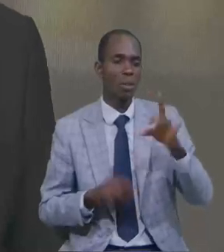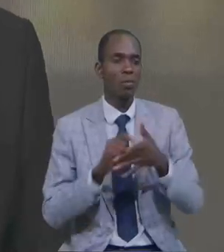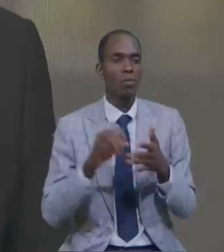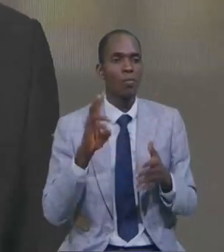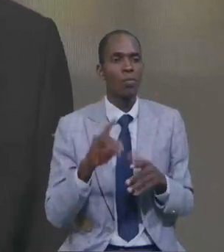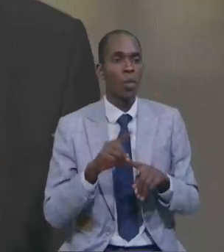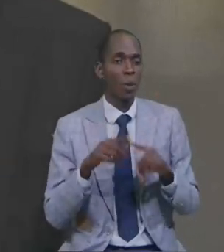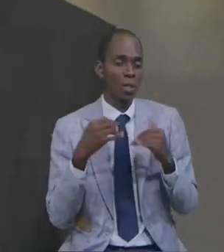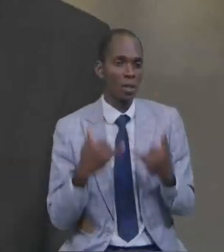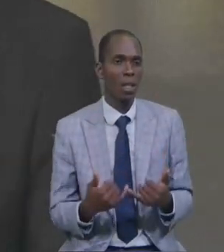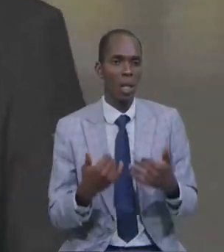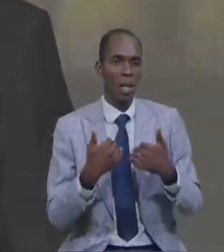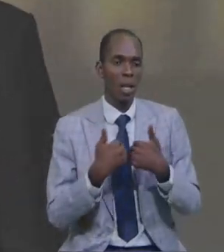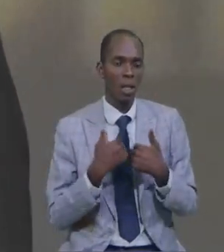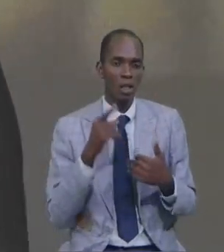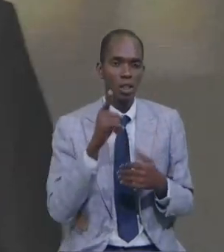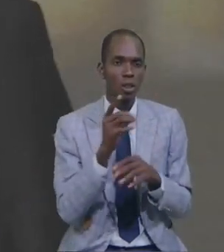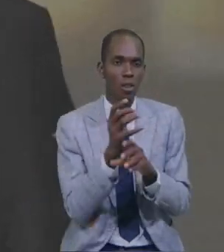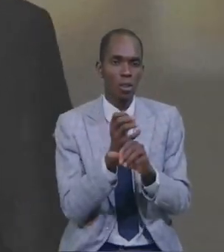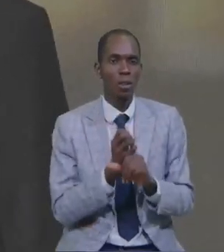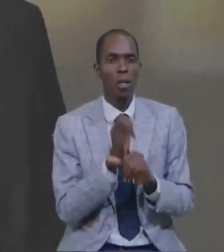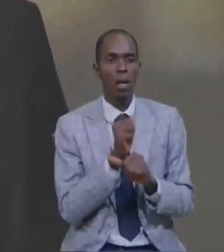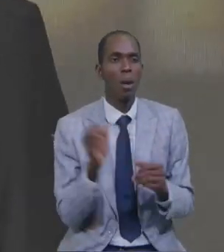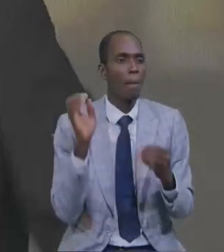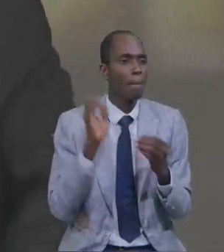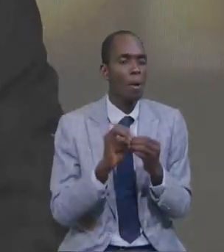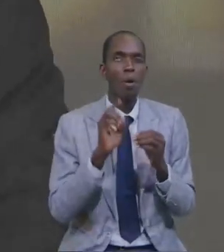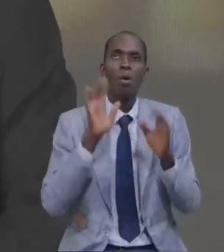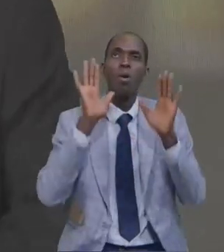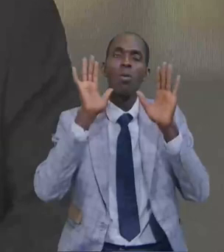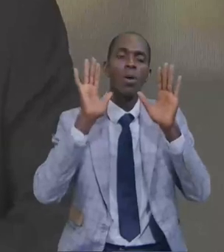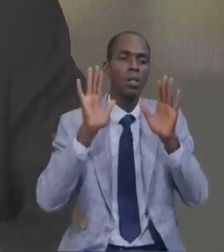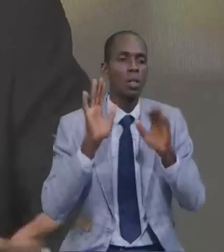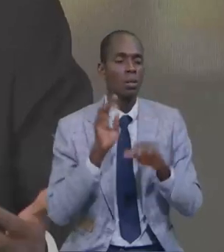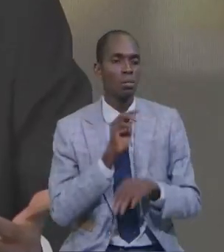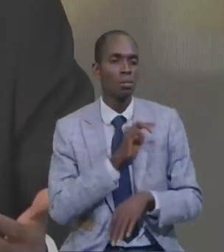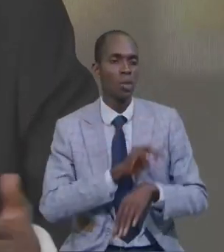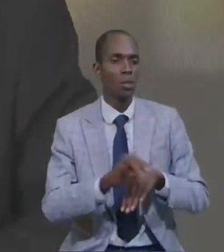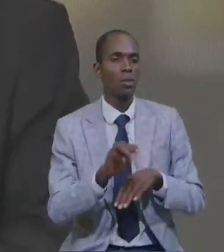médiateur d'une meilleure alliance.